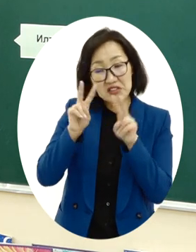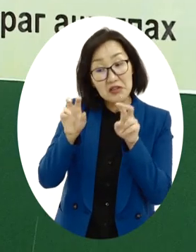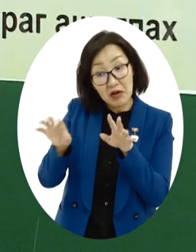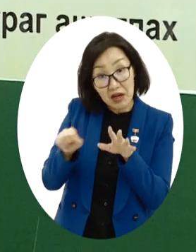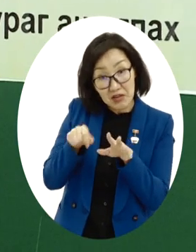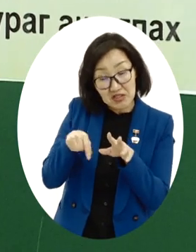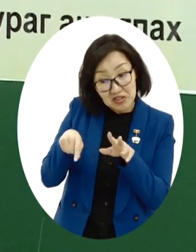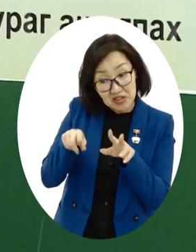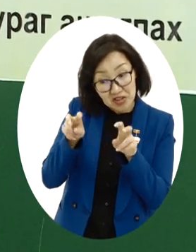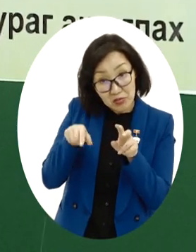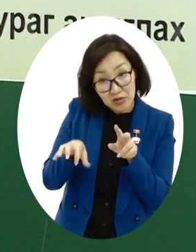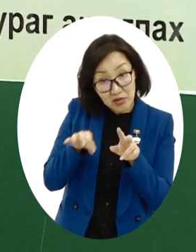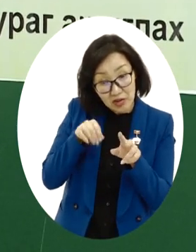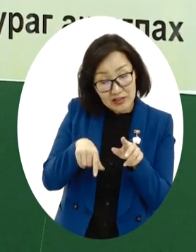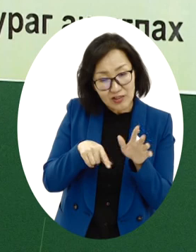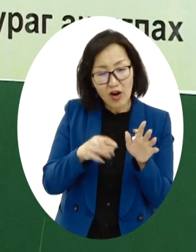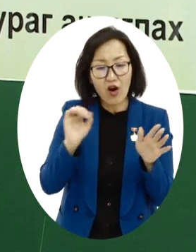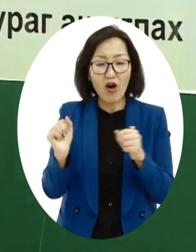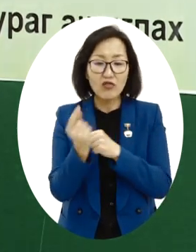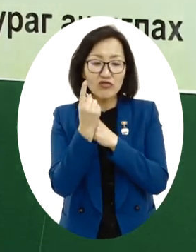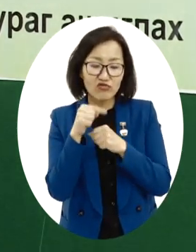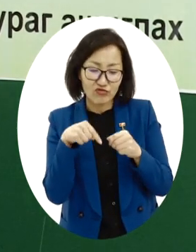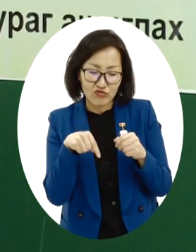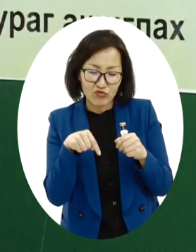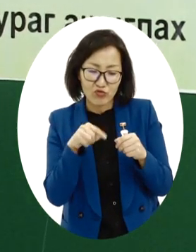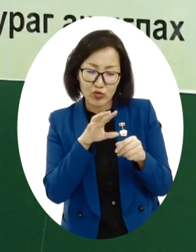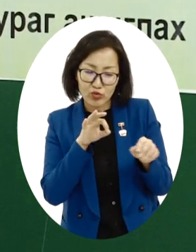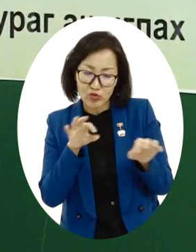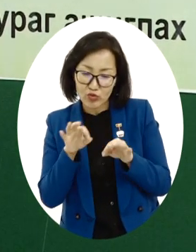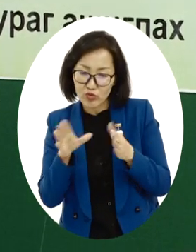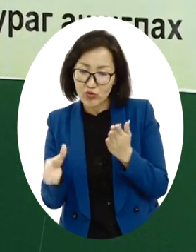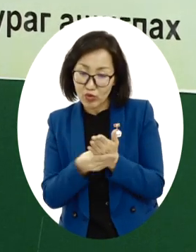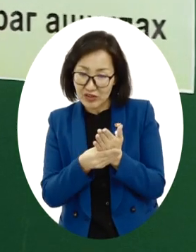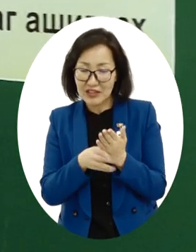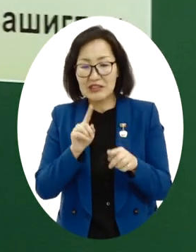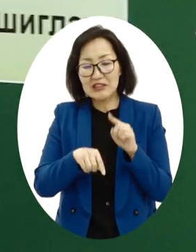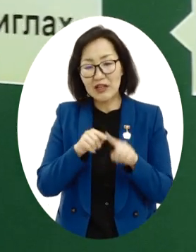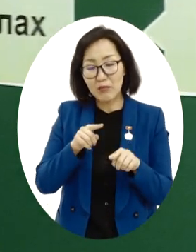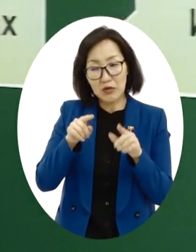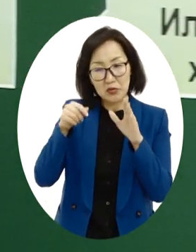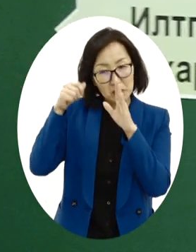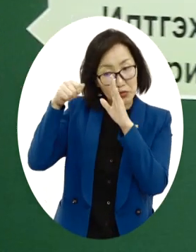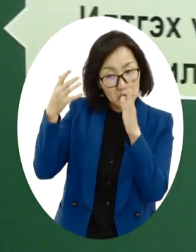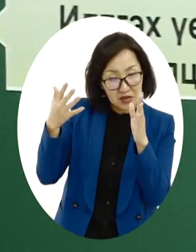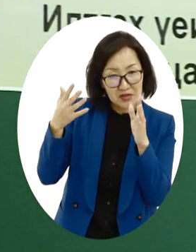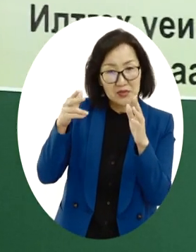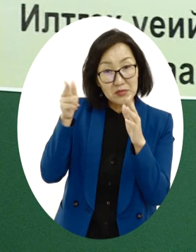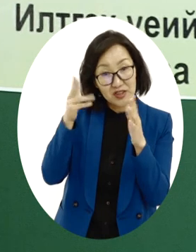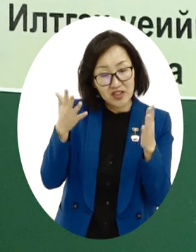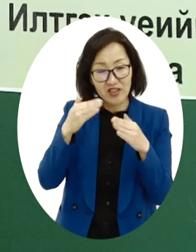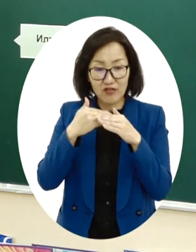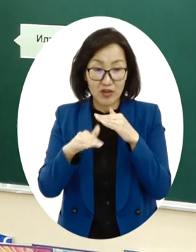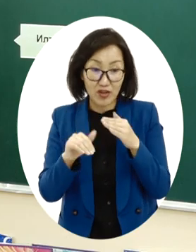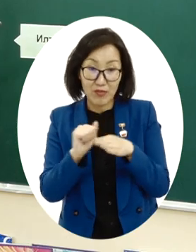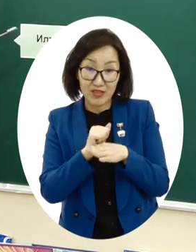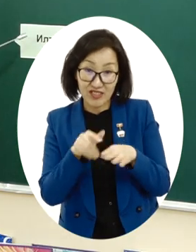шалтгаалж онцлог зүйлүүдийг цуглуулна. Ямар дүрс, зураг, видео бичлэг ашиглахаа бодож төлөвлөнө.